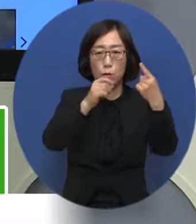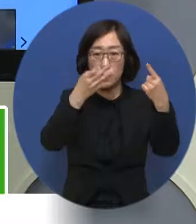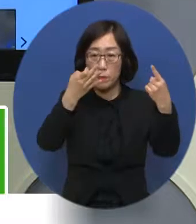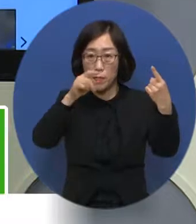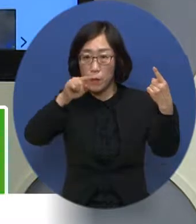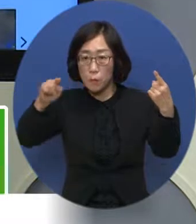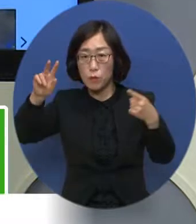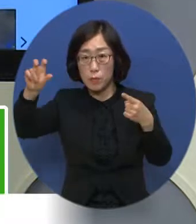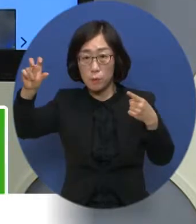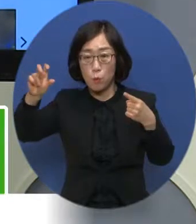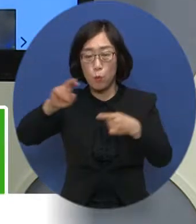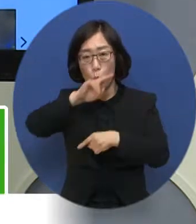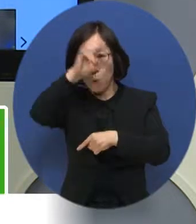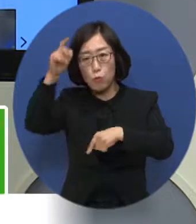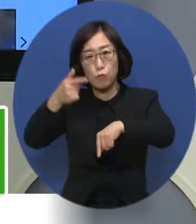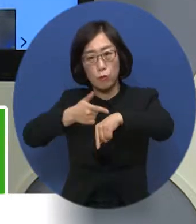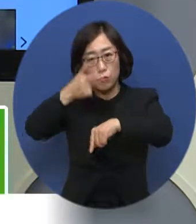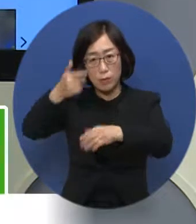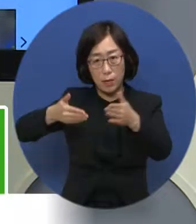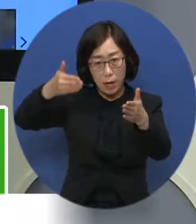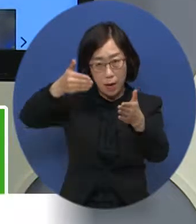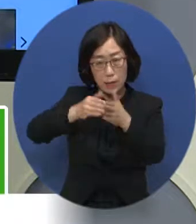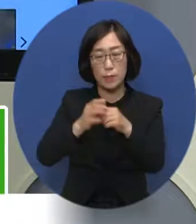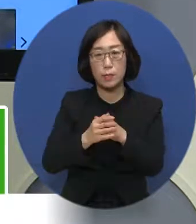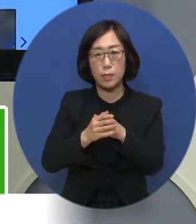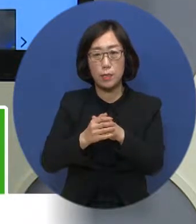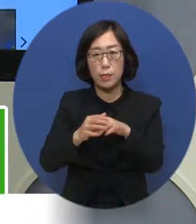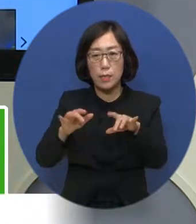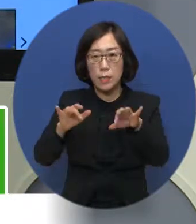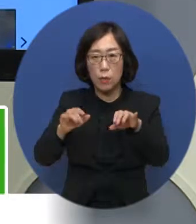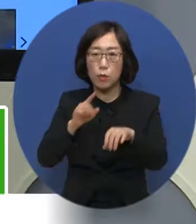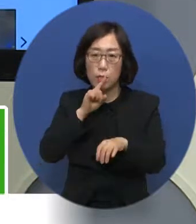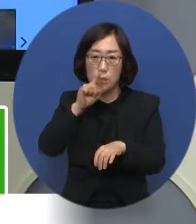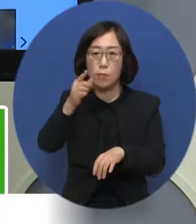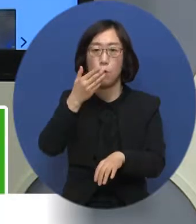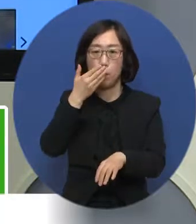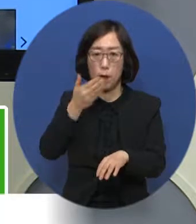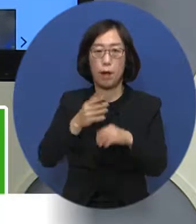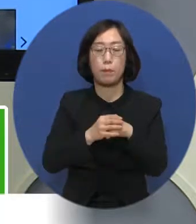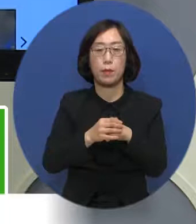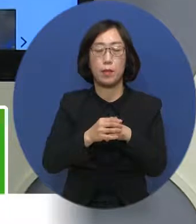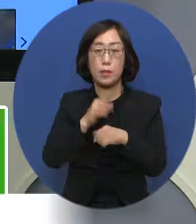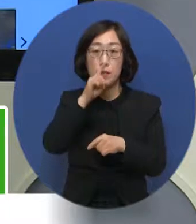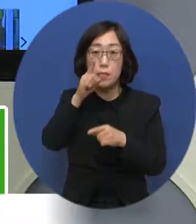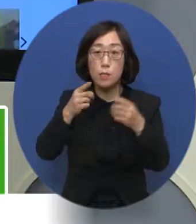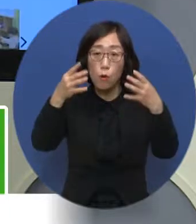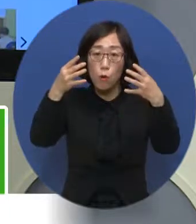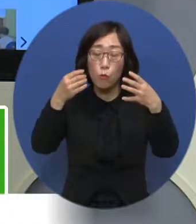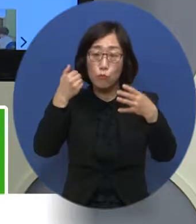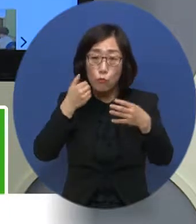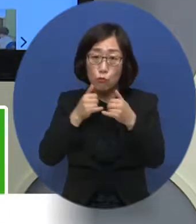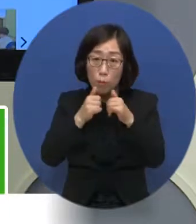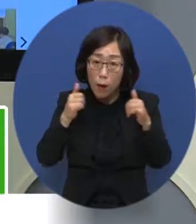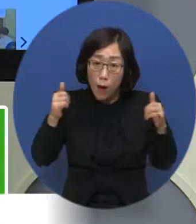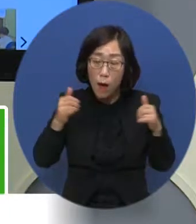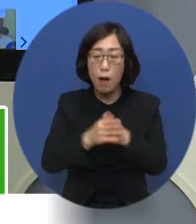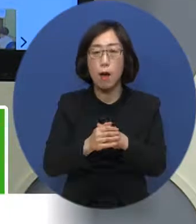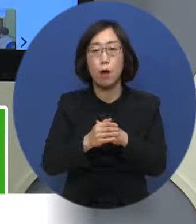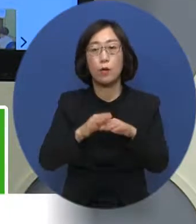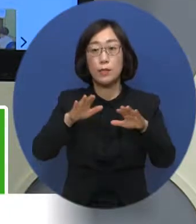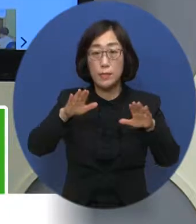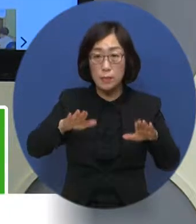6시까지 서울 시 보조금 관리 시스템에서 신청할 수 있습니다 신청자격은 접수마감일 기준으로